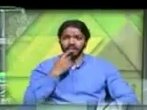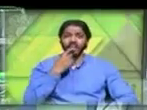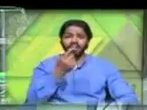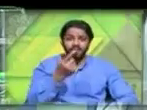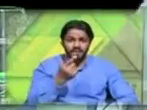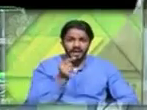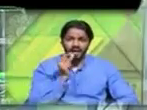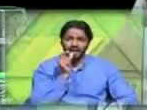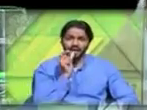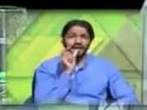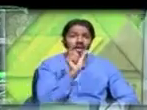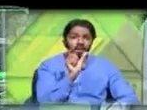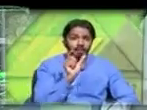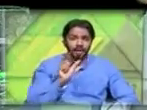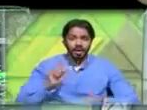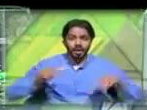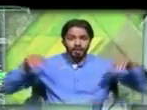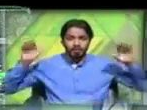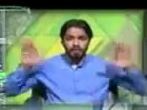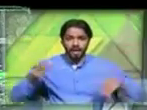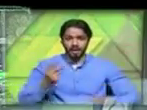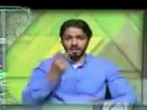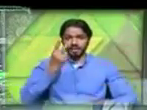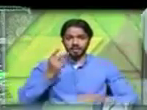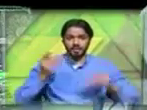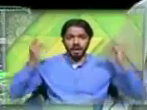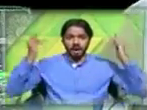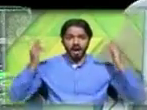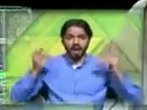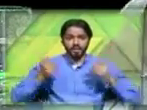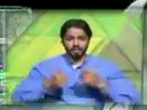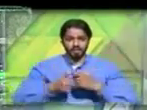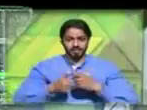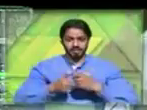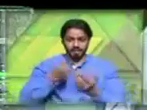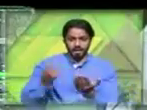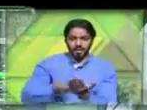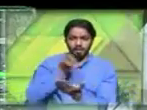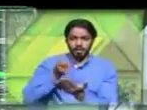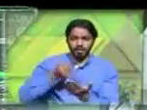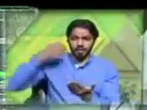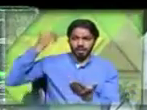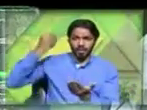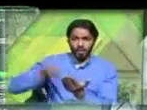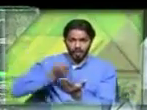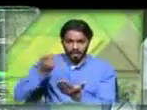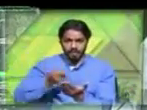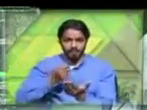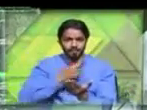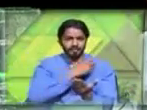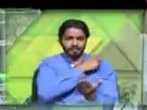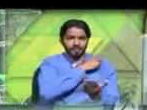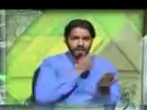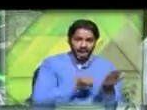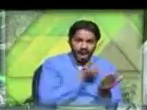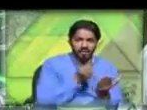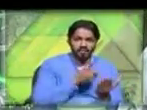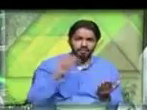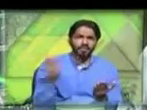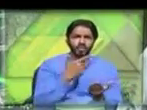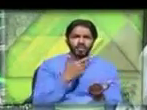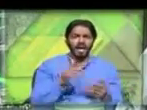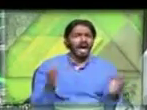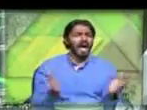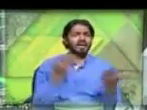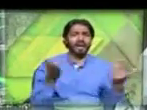أنا كنت قد ذكرت مثالا يعني لأخفف به حدة المنهجية في الطرح. تفضل. قلت تخيل دكتور